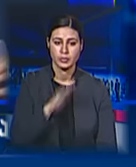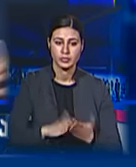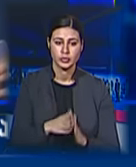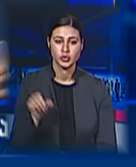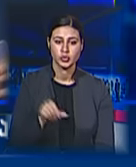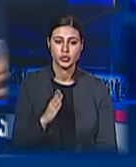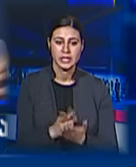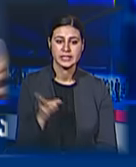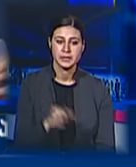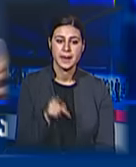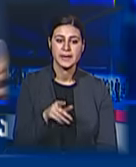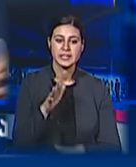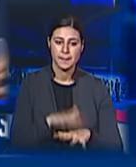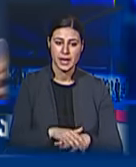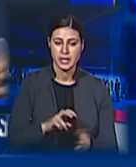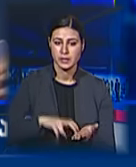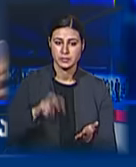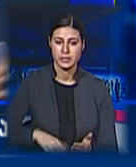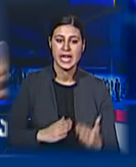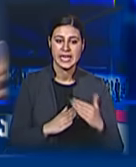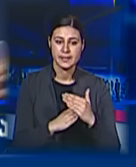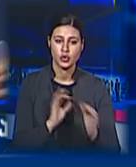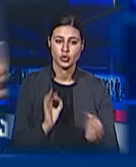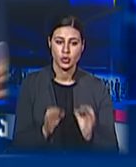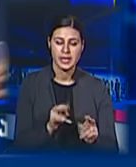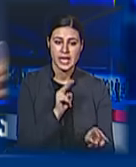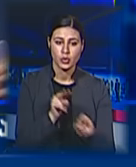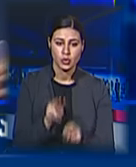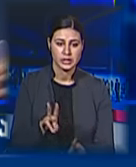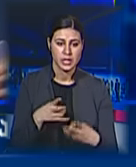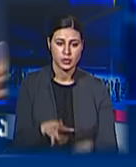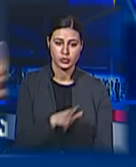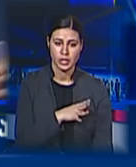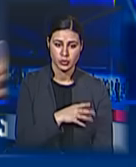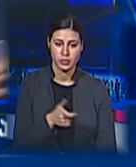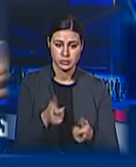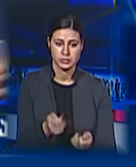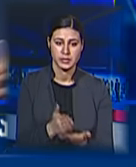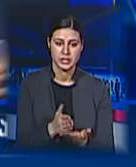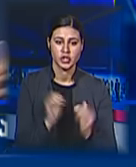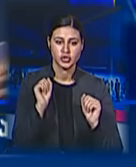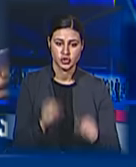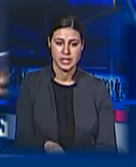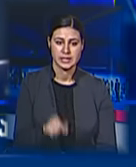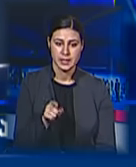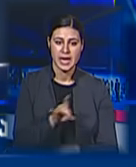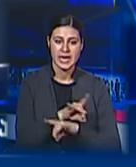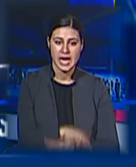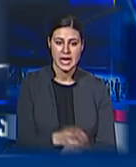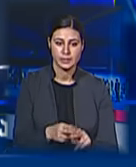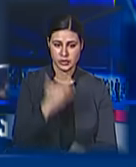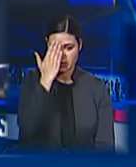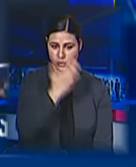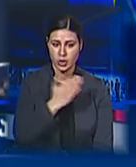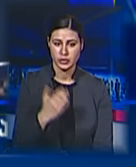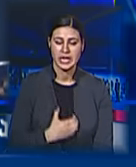ცუდია, მაგრამ მასე ბანკებსაც რომ მოუხსნა ლიმიტები და ნორმატივები და რეგულაციები რო არ დაუწესო, ხო, შეიძლება გააღარიბონ ეს საზოგადოება